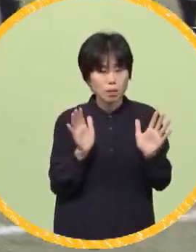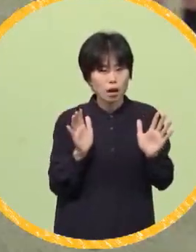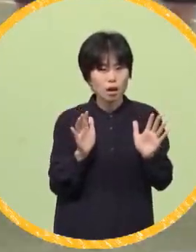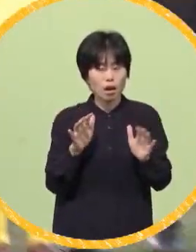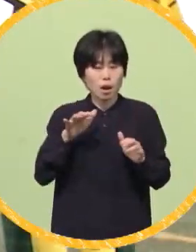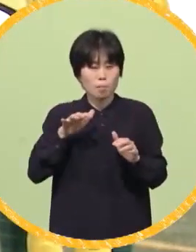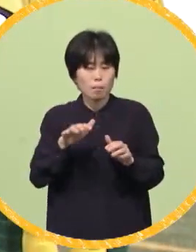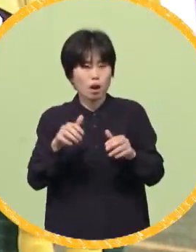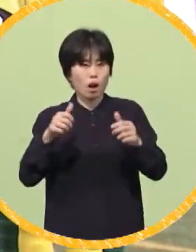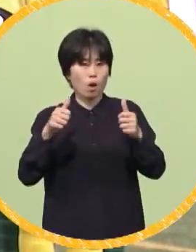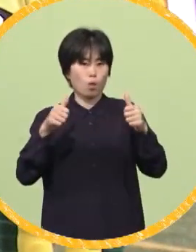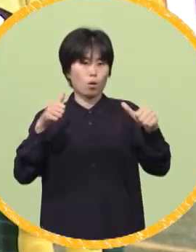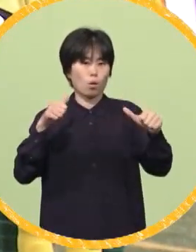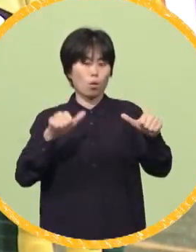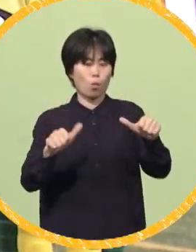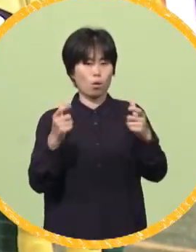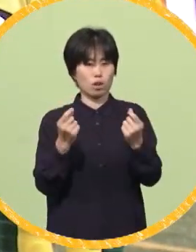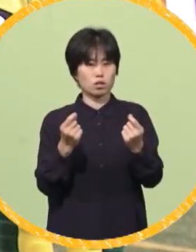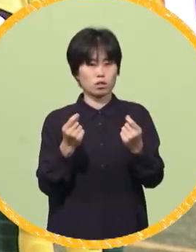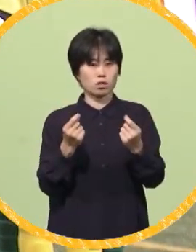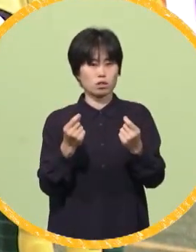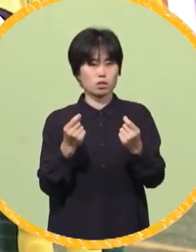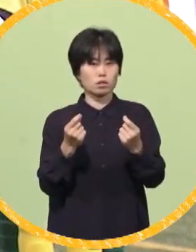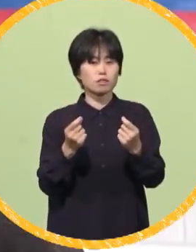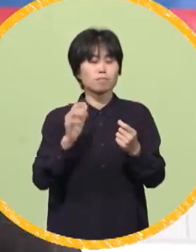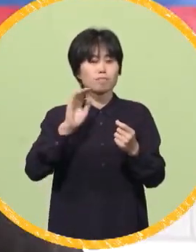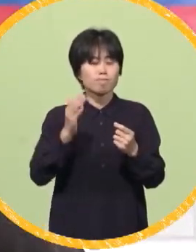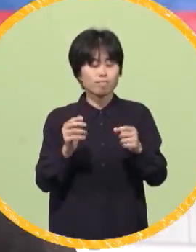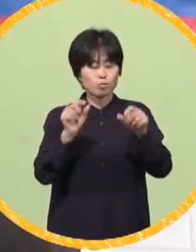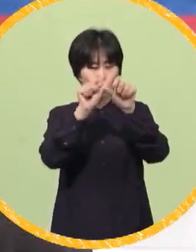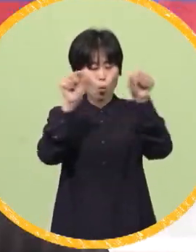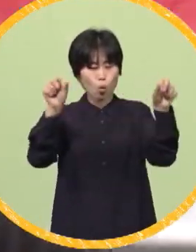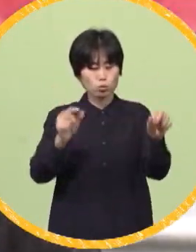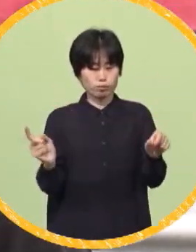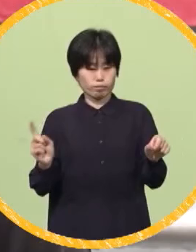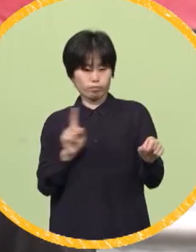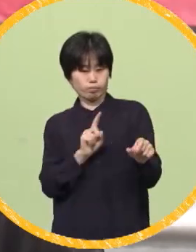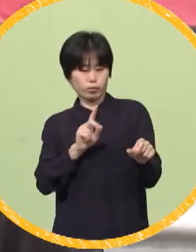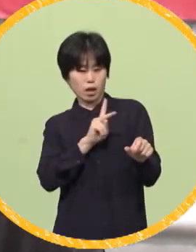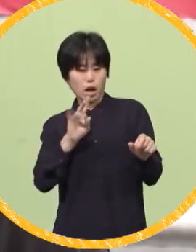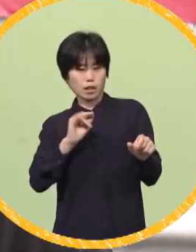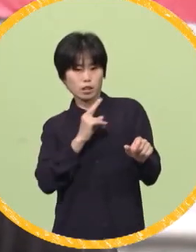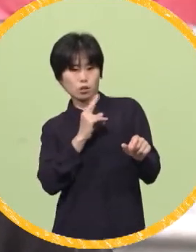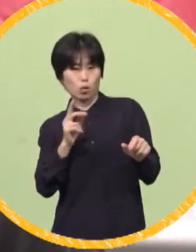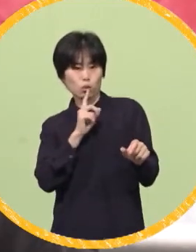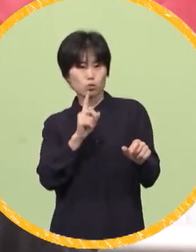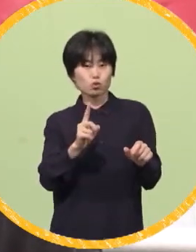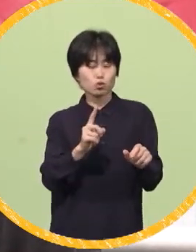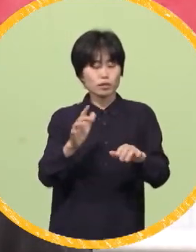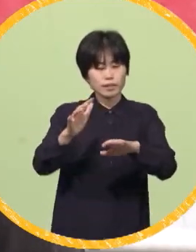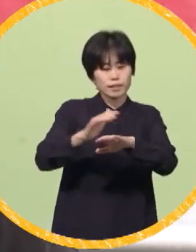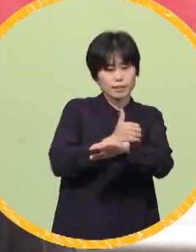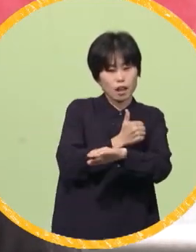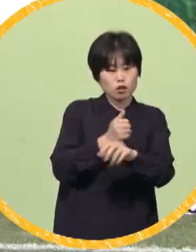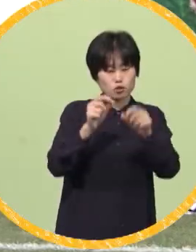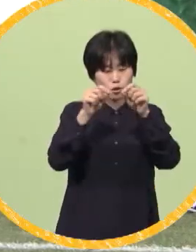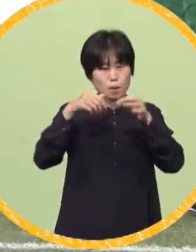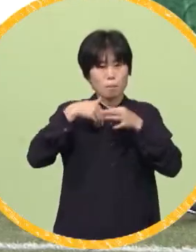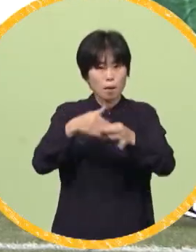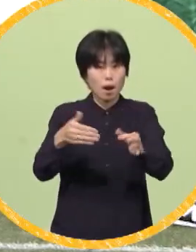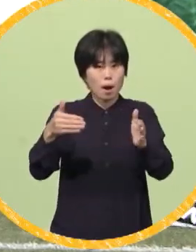人4人いるっていうのは、 はい、 あとそれに加えて相手ゴールの後ろにガイドと呼ばれる、うん、選手をゴールまで導